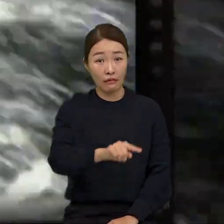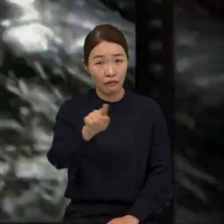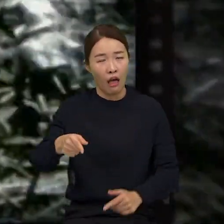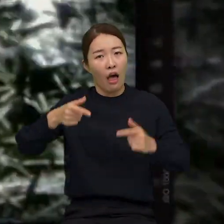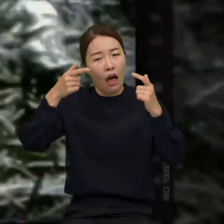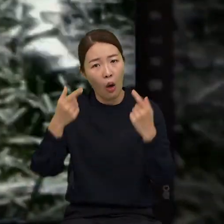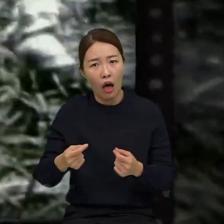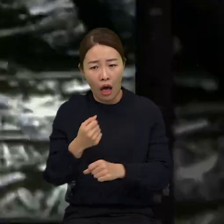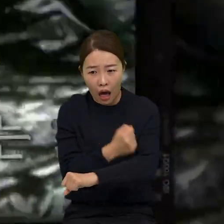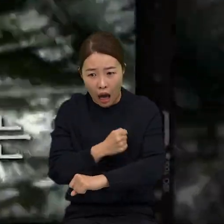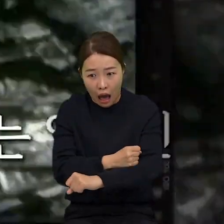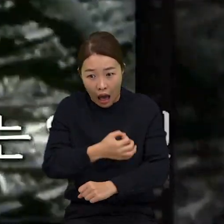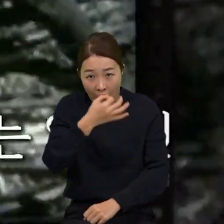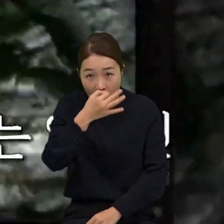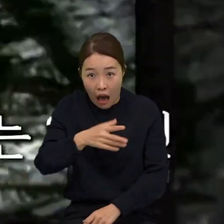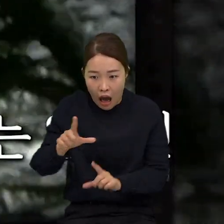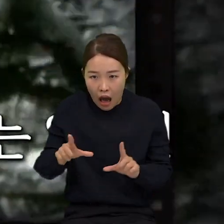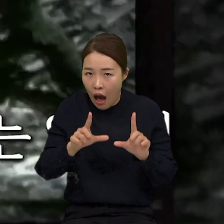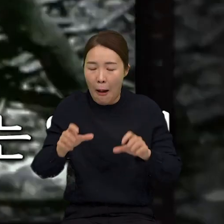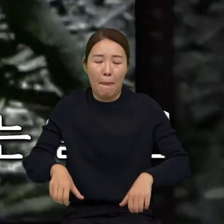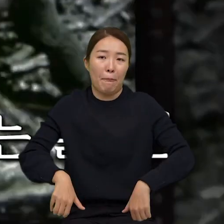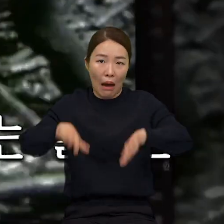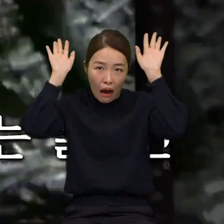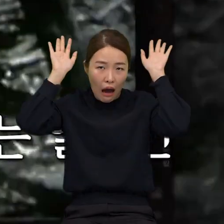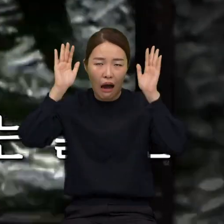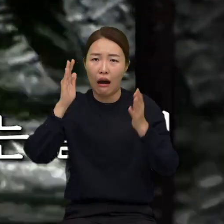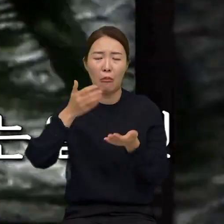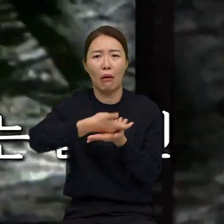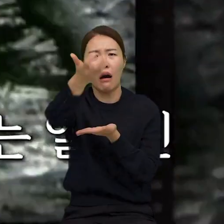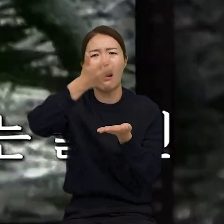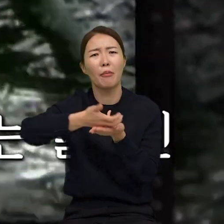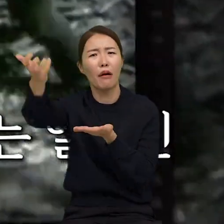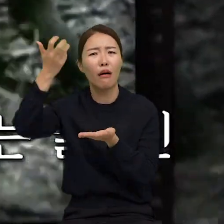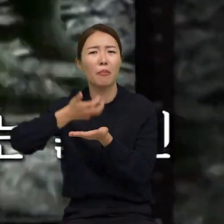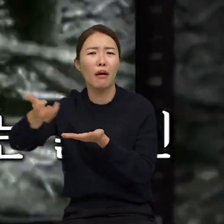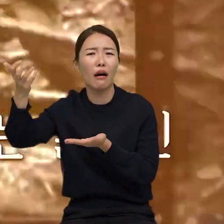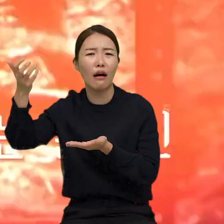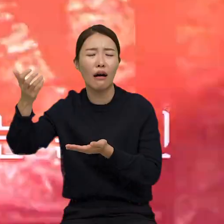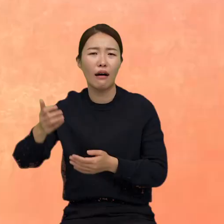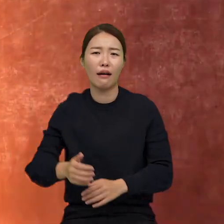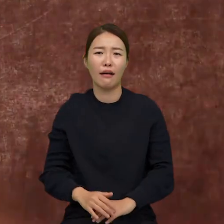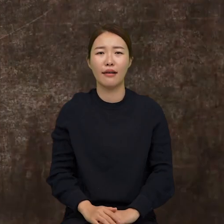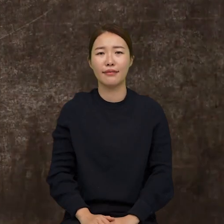그들 역시 열악한 노동 환경에 하와이를 떠났다.